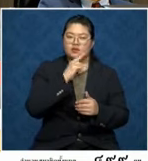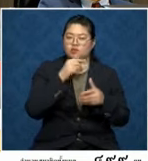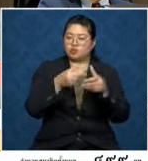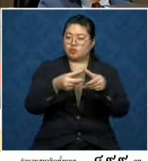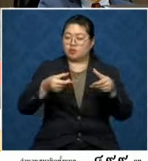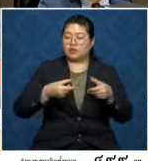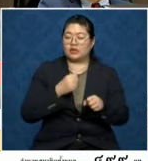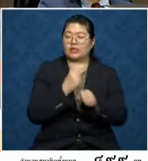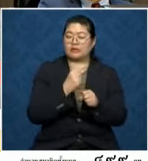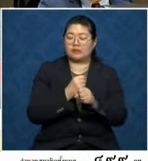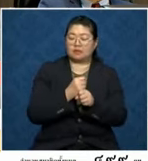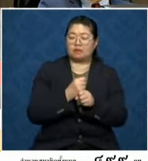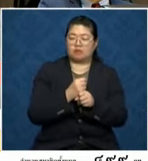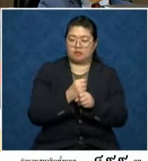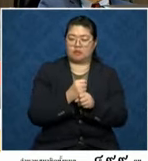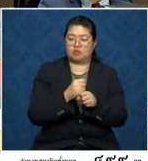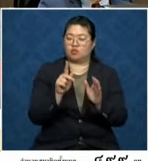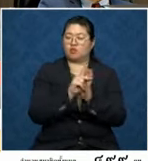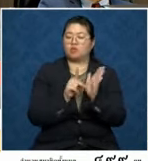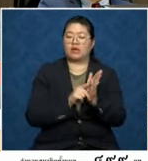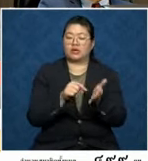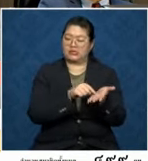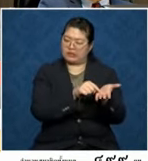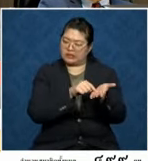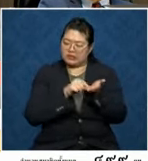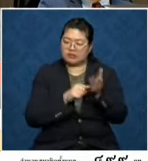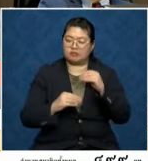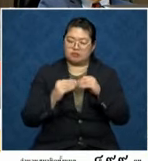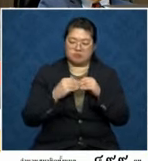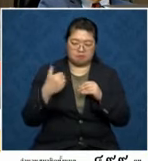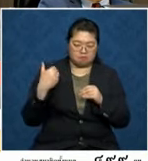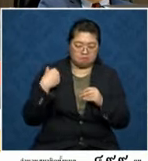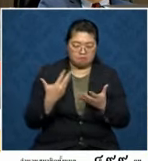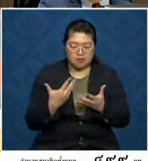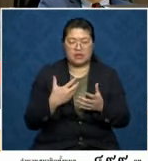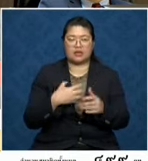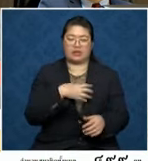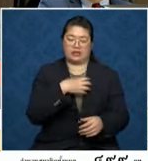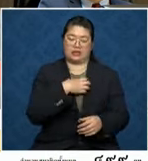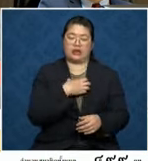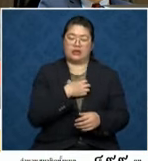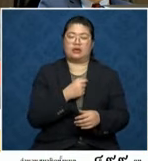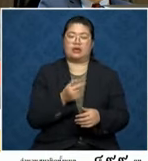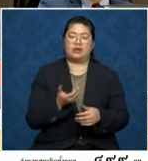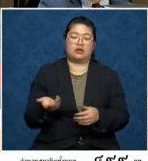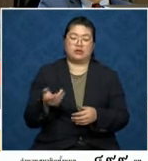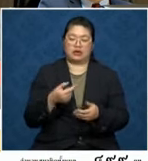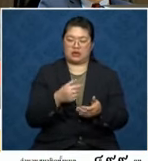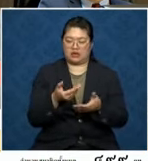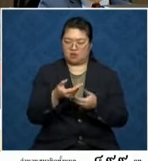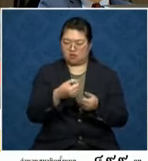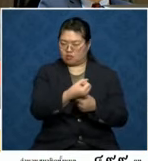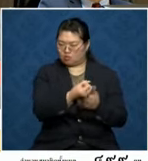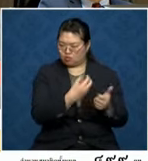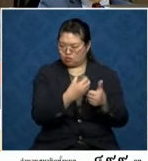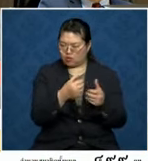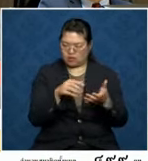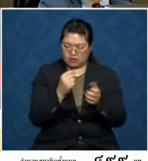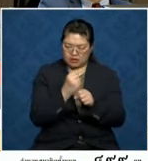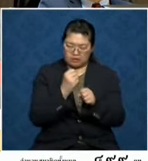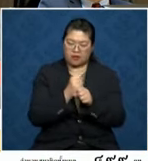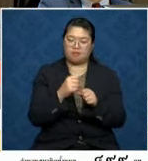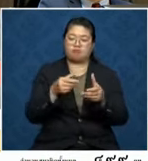ครับหรือทางสภาจะได้มีข้อเสนอใดเพิ่มเติมก็ควรจะเปิดพื้นที่นะครับเพื่อให้ร่างพระราชบัญญัติฉ